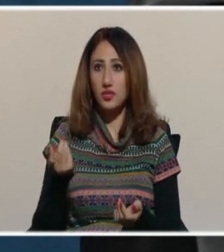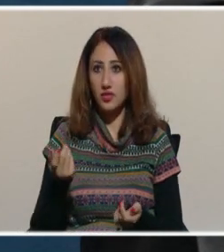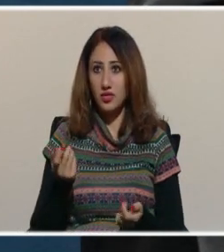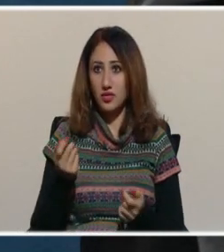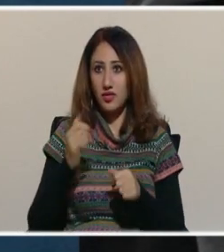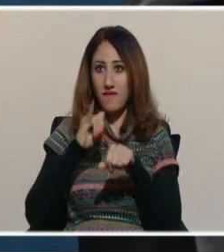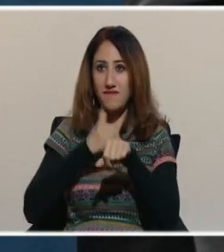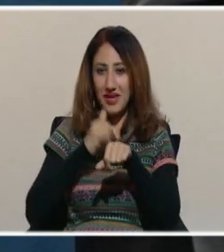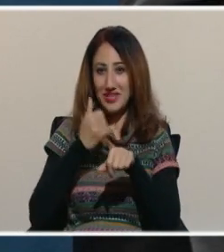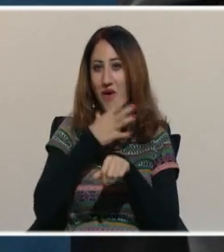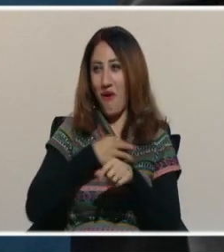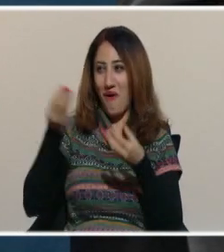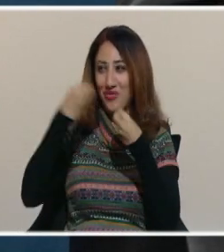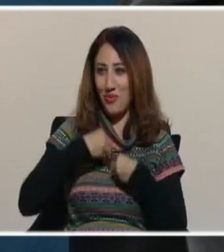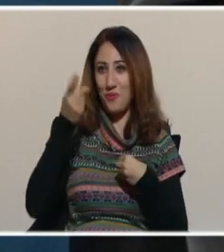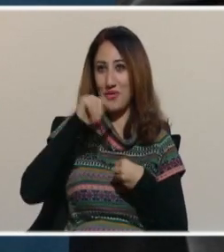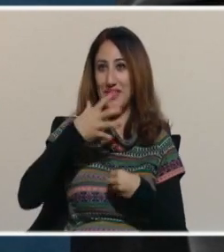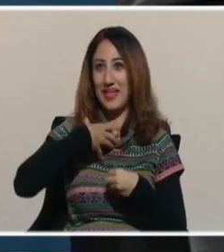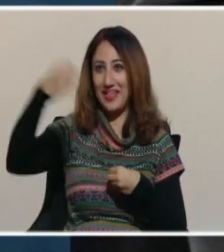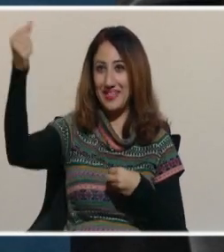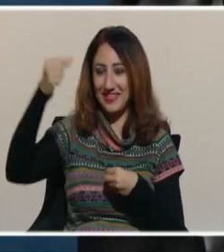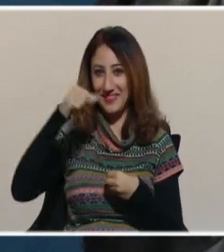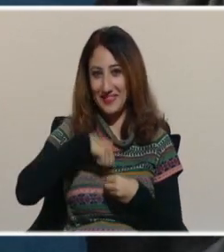اتفسخت الخطوبة. ده اللي زعلت عليه قوي.